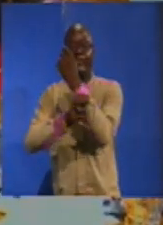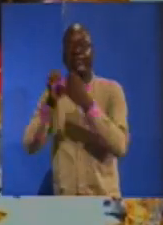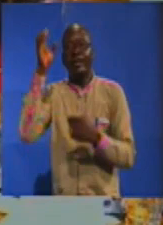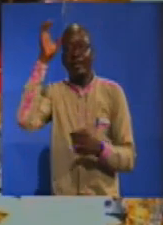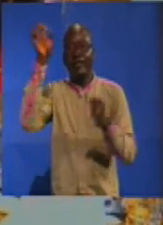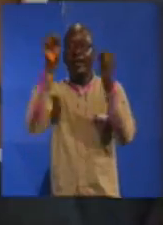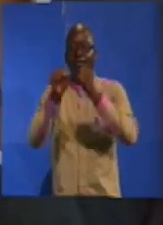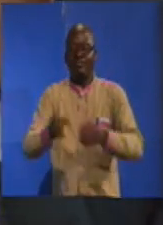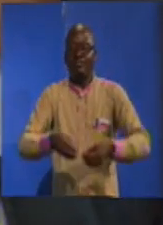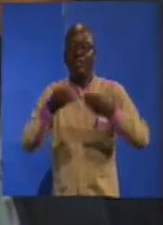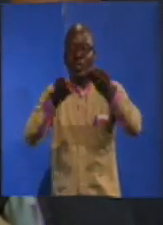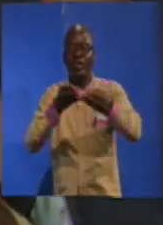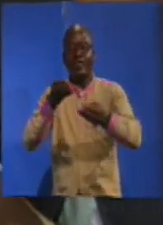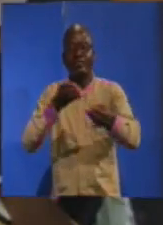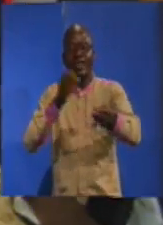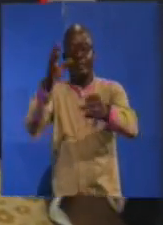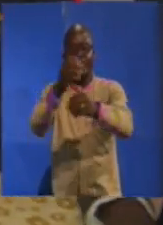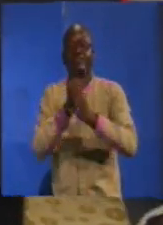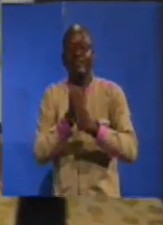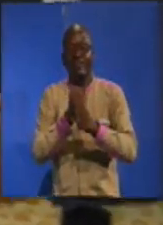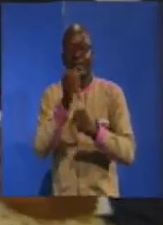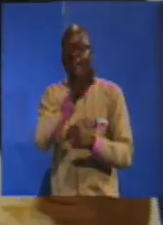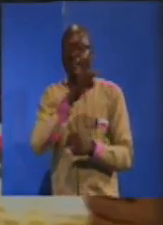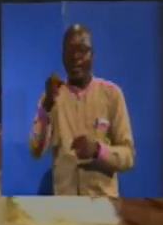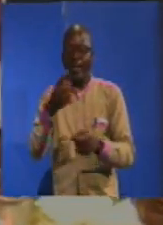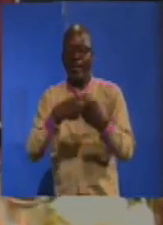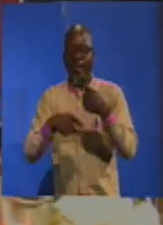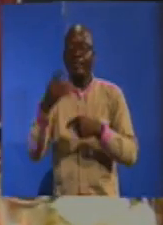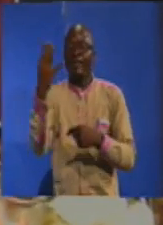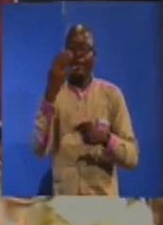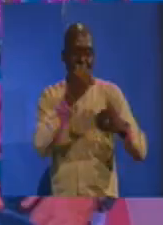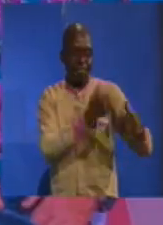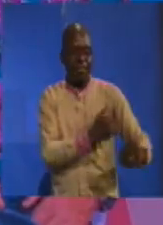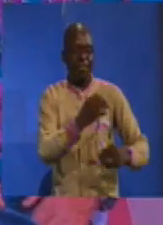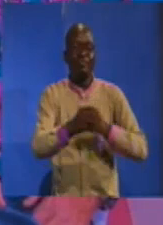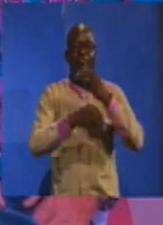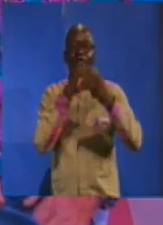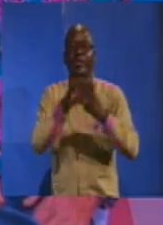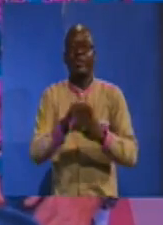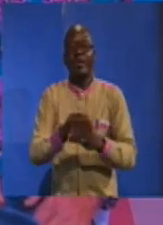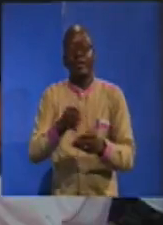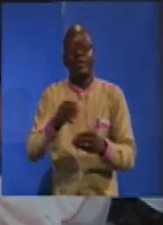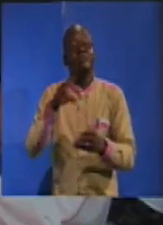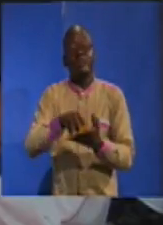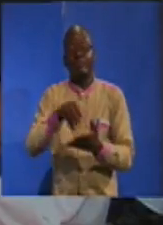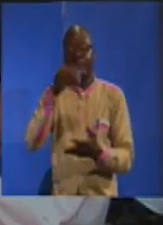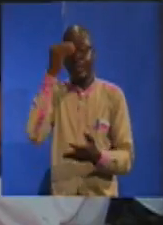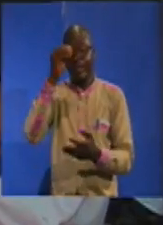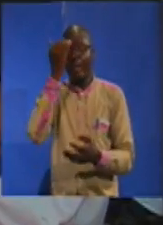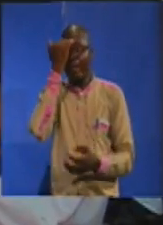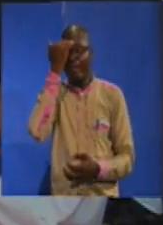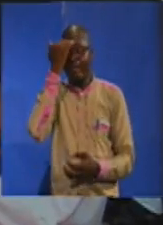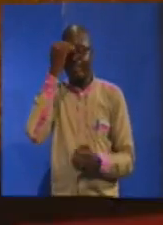du donner et du recevoir, ces burkinabè venus des quatre coins du monde apprennent à se connaître. Ensemble,